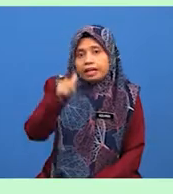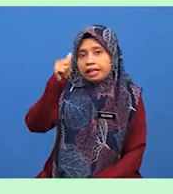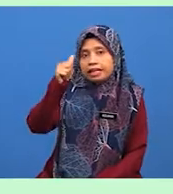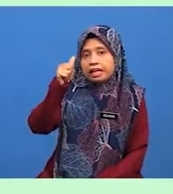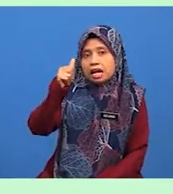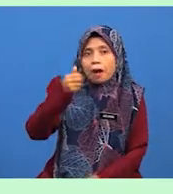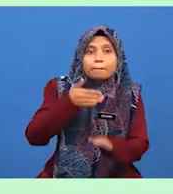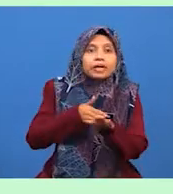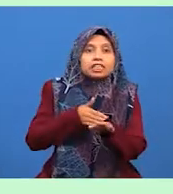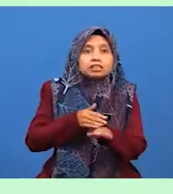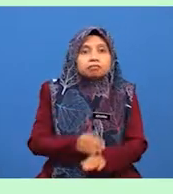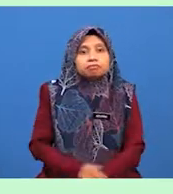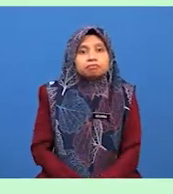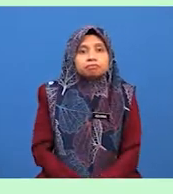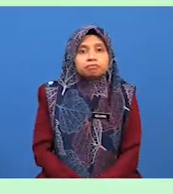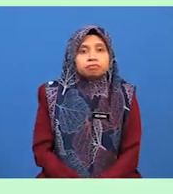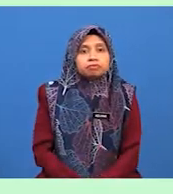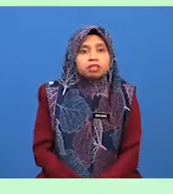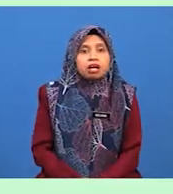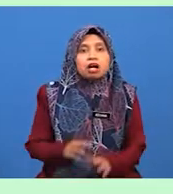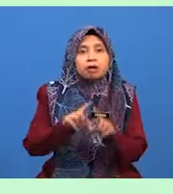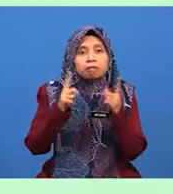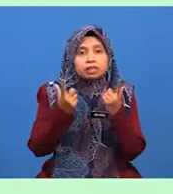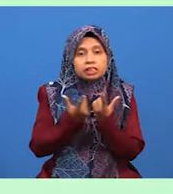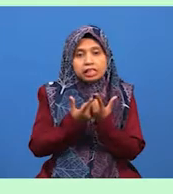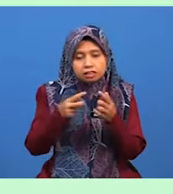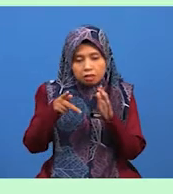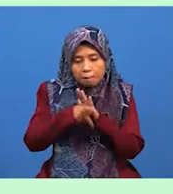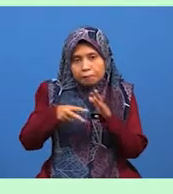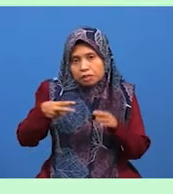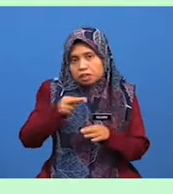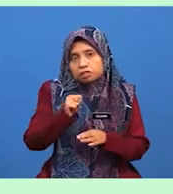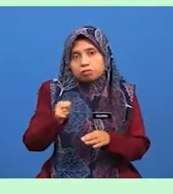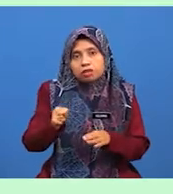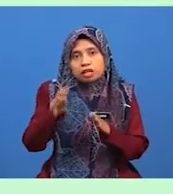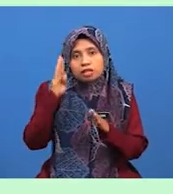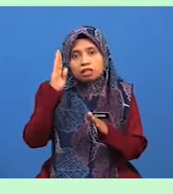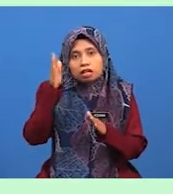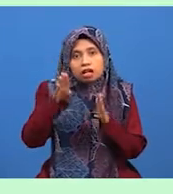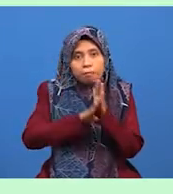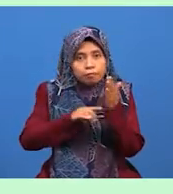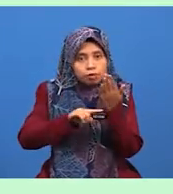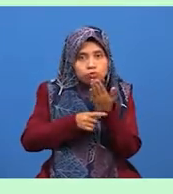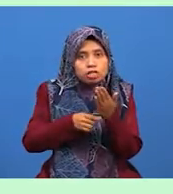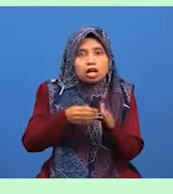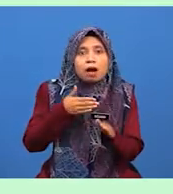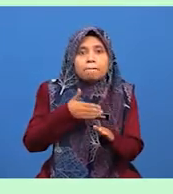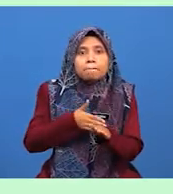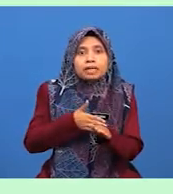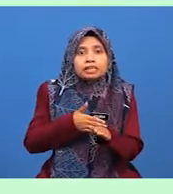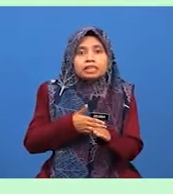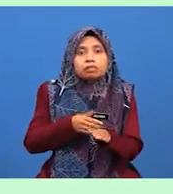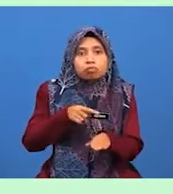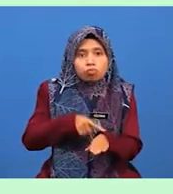A. Pada. Majlis perasmian akan bermula pada pukul